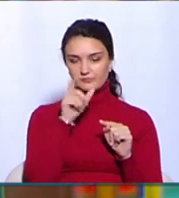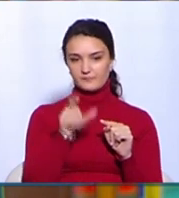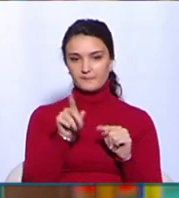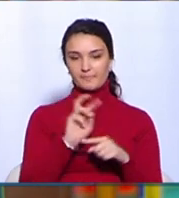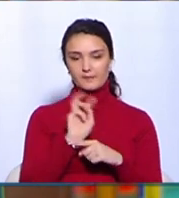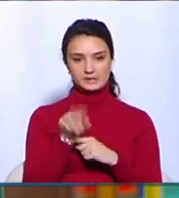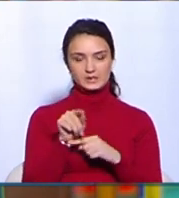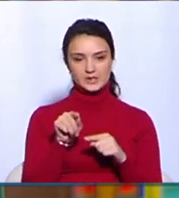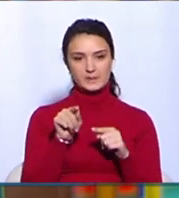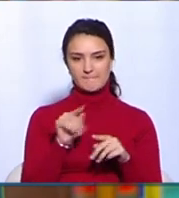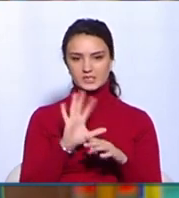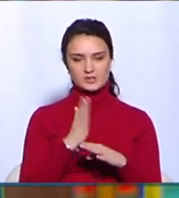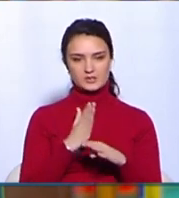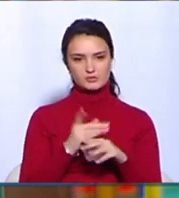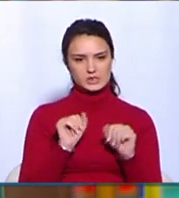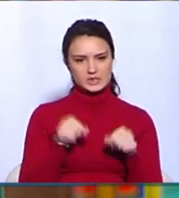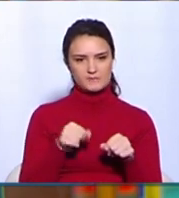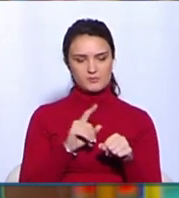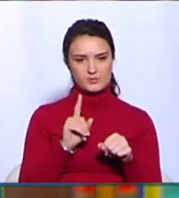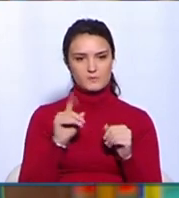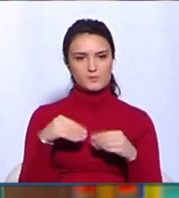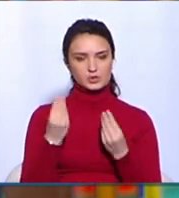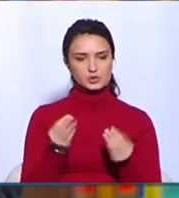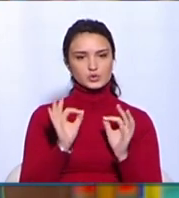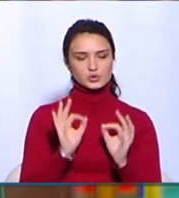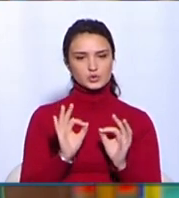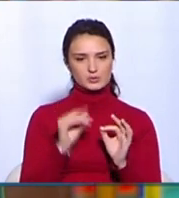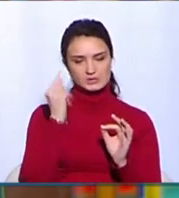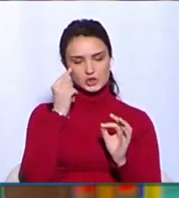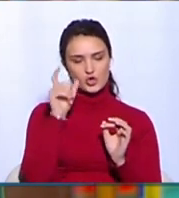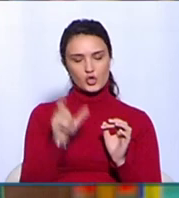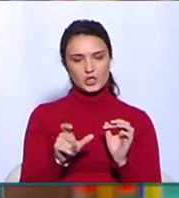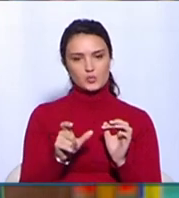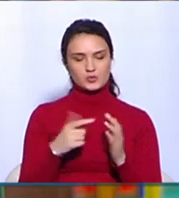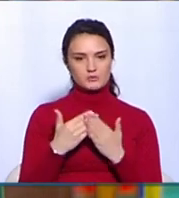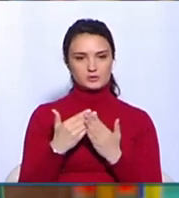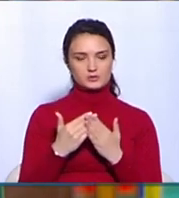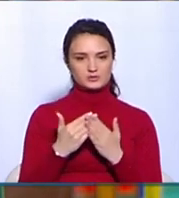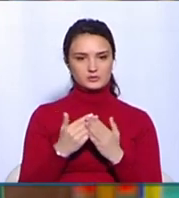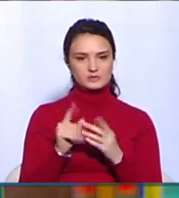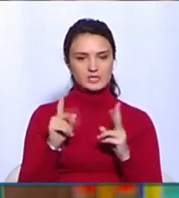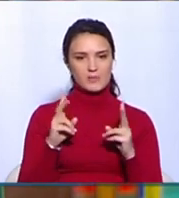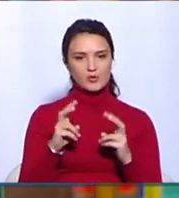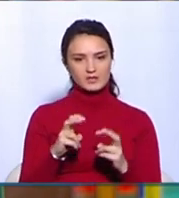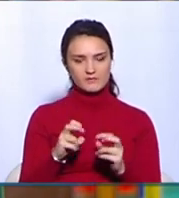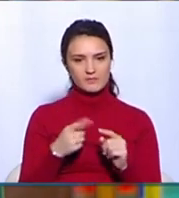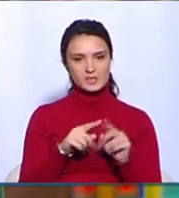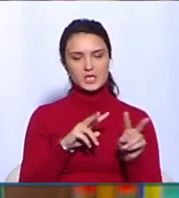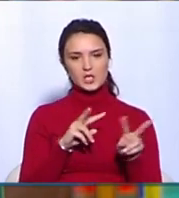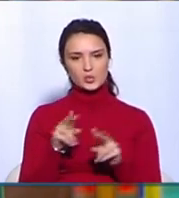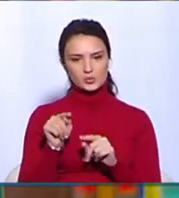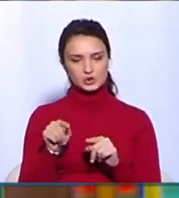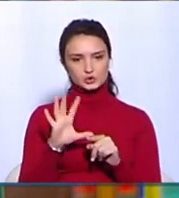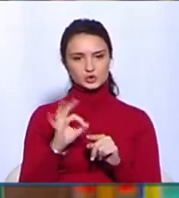პიროვნებასთან მიბრძანდებით, მას არ აქვს შესაძლებლობა მოგაწოდოთ მაგალითად ფსიქოლოგიური გამოკვლევა პარალელურ